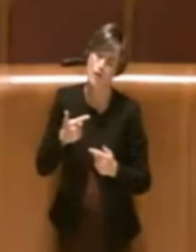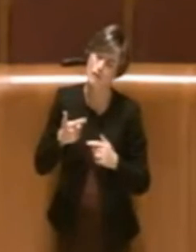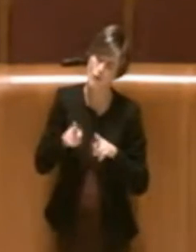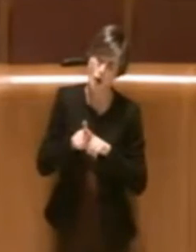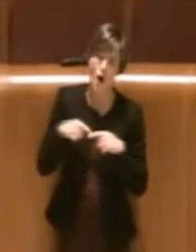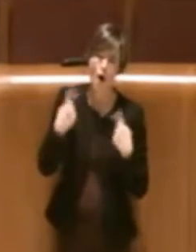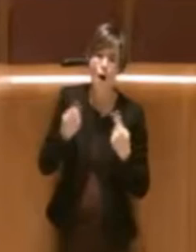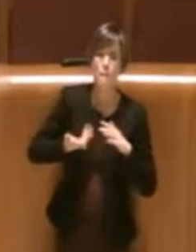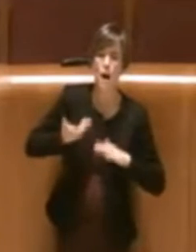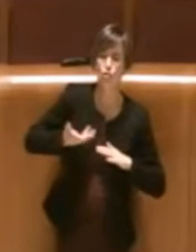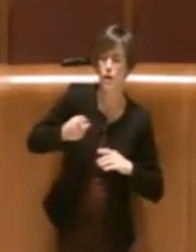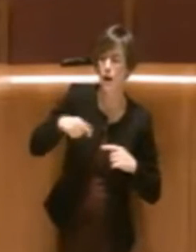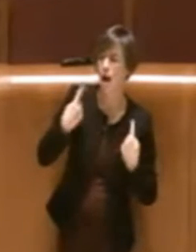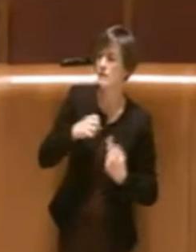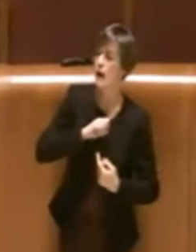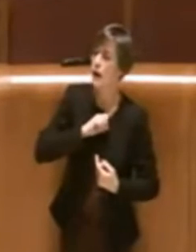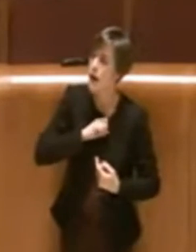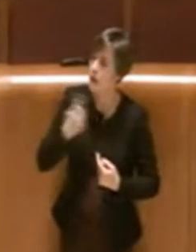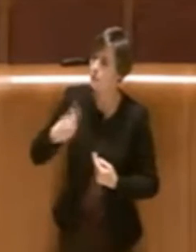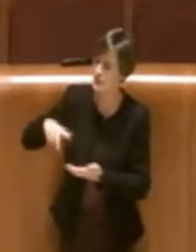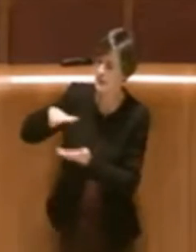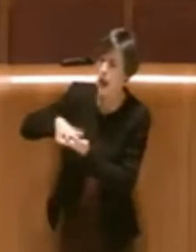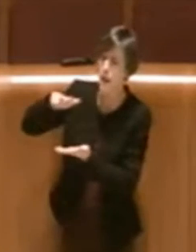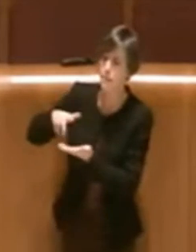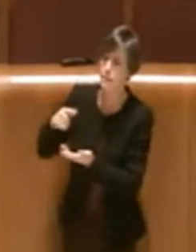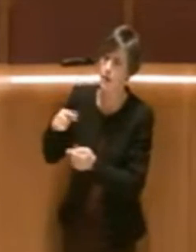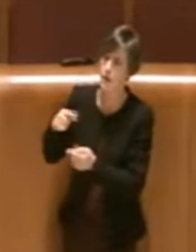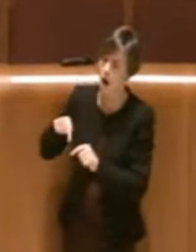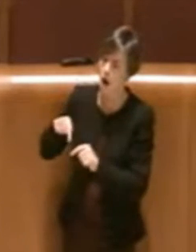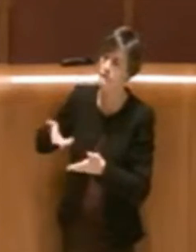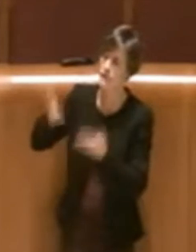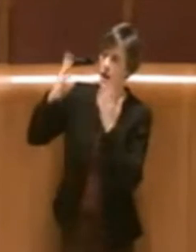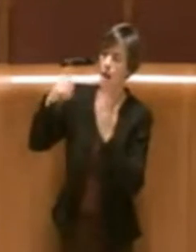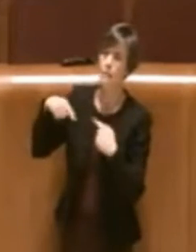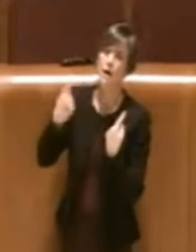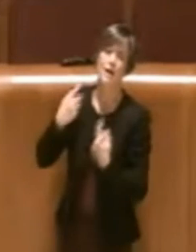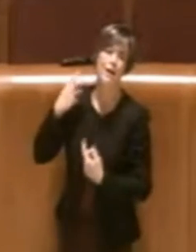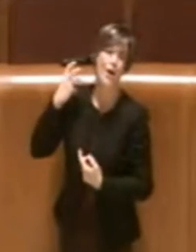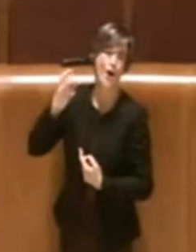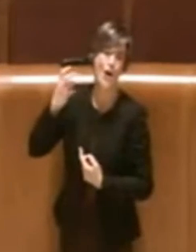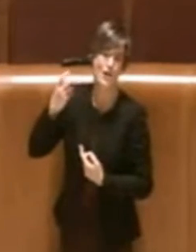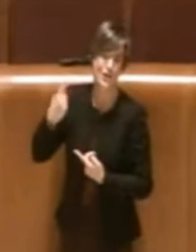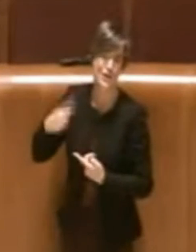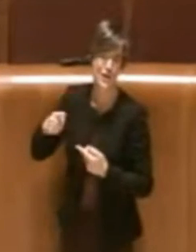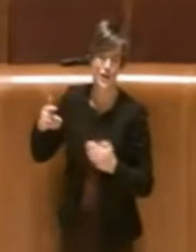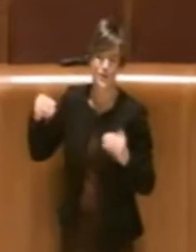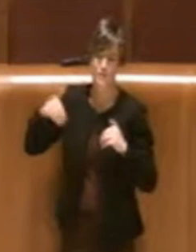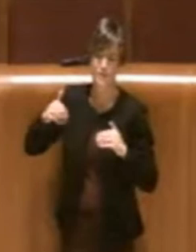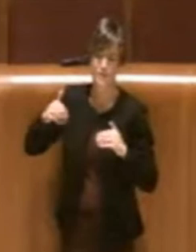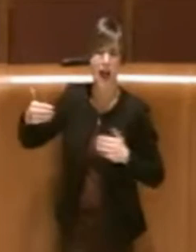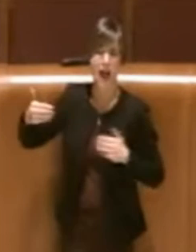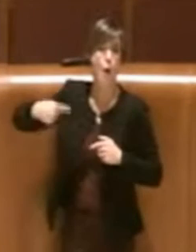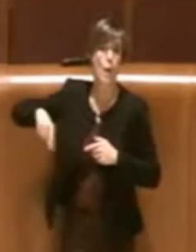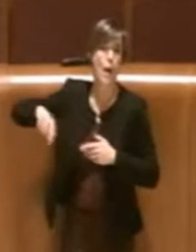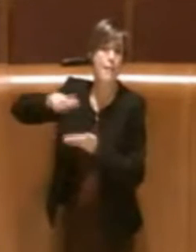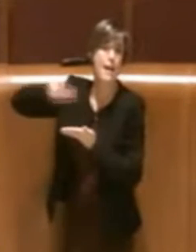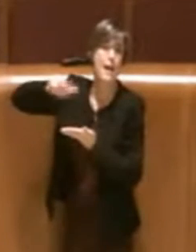questa delibera. Finalmente, diciamo, siamo orgogliosi di portare in aula una delibera